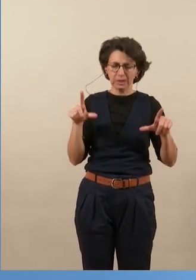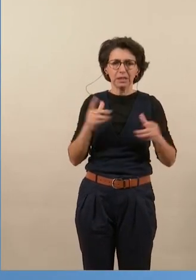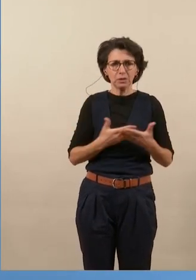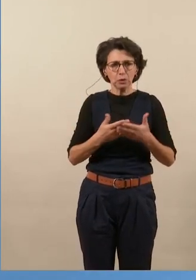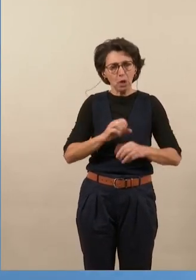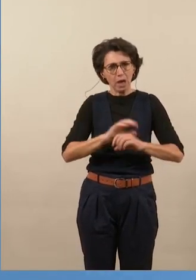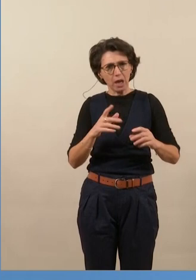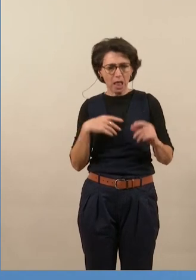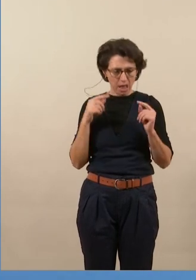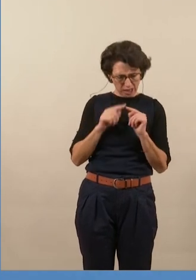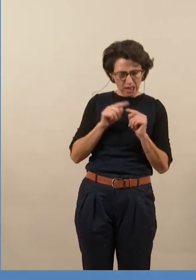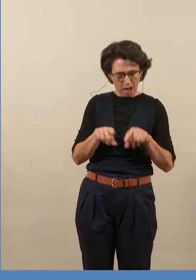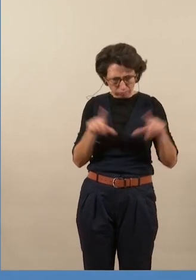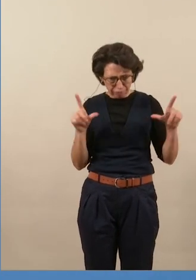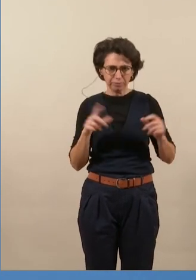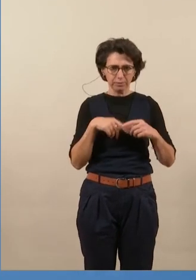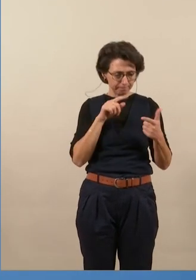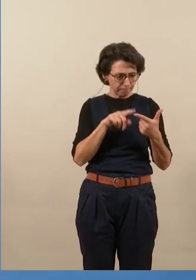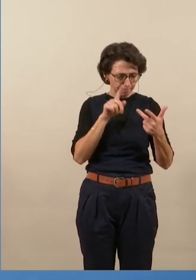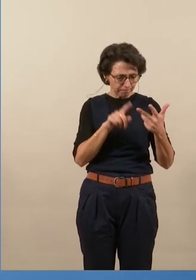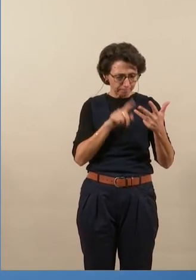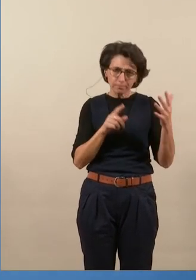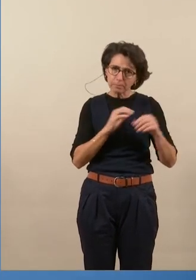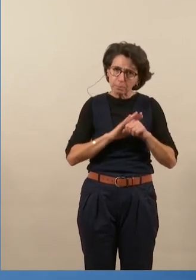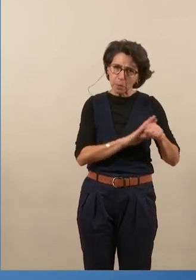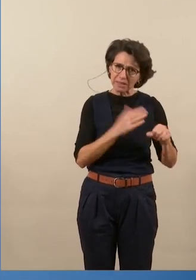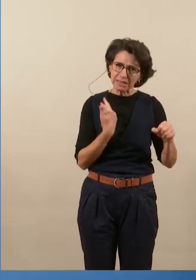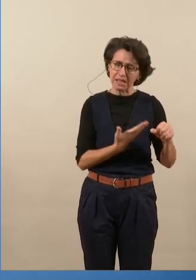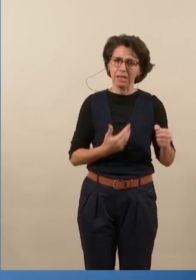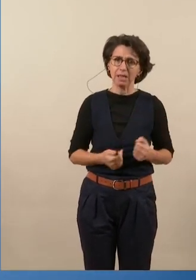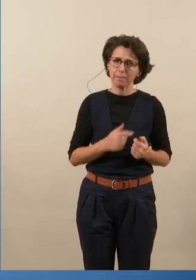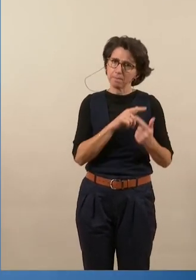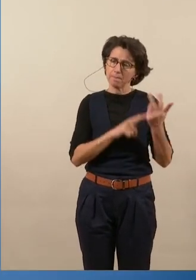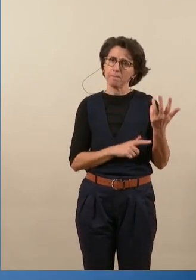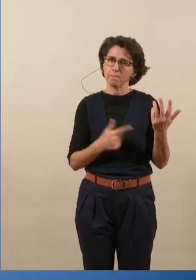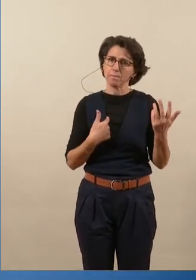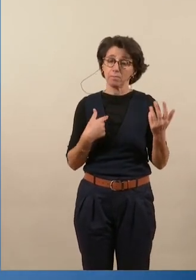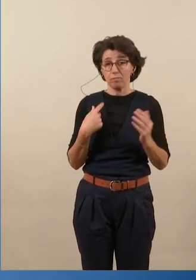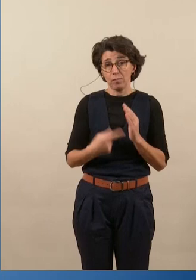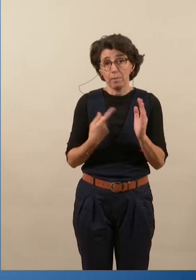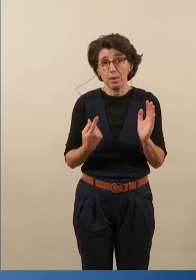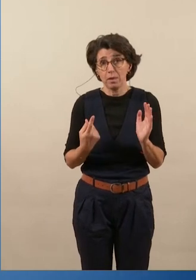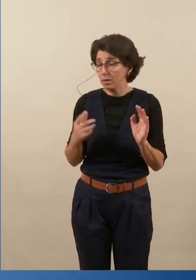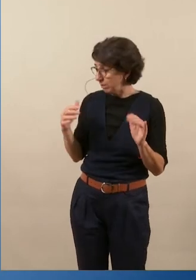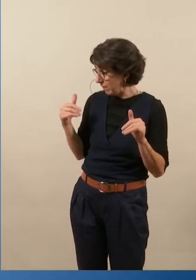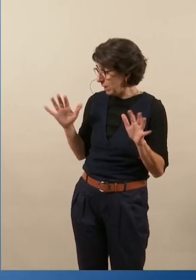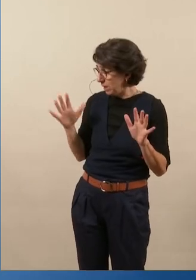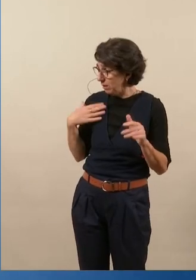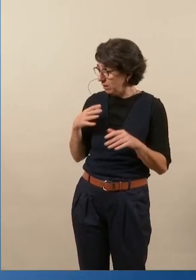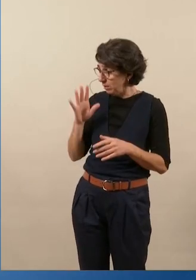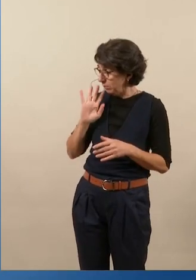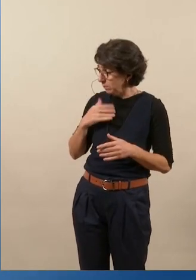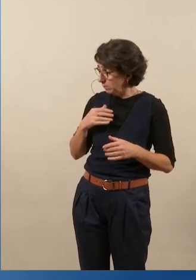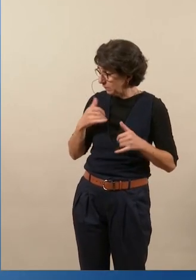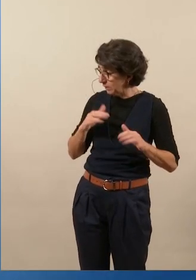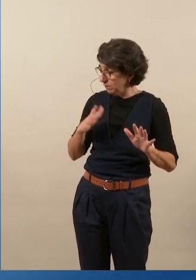certainement des priorités et je rinsiste encore une fois j'ai termine là-dessus Grenoble non non mais j'ai termine là-dessus Mo